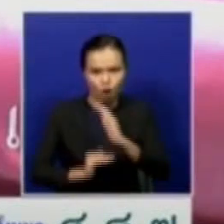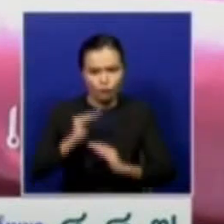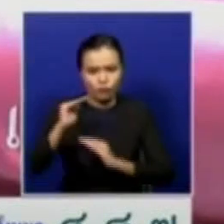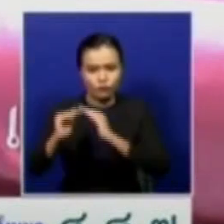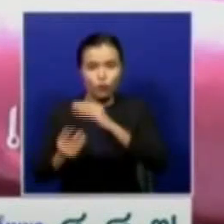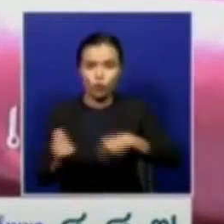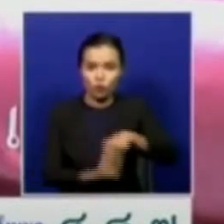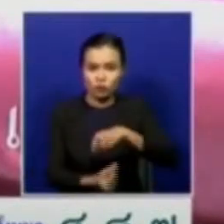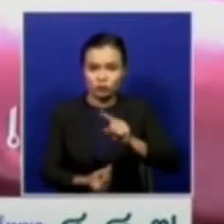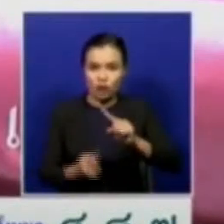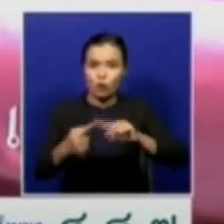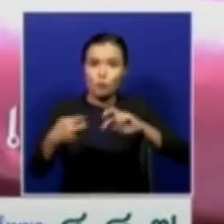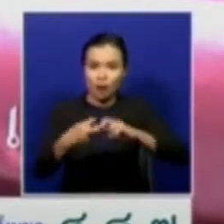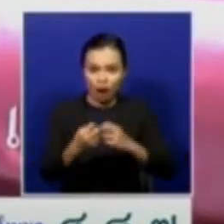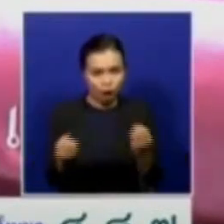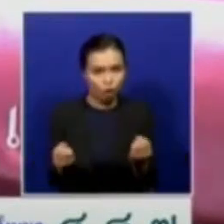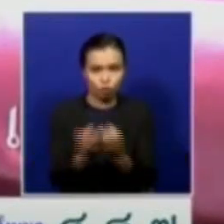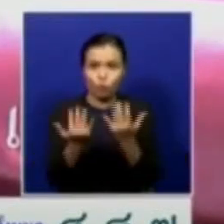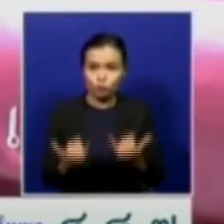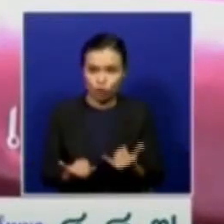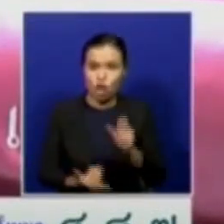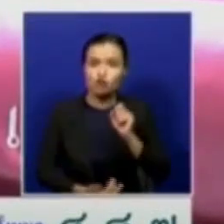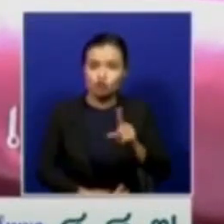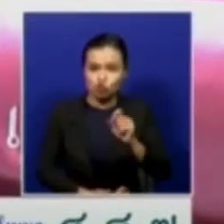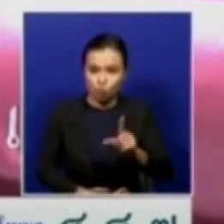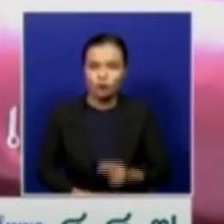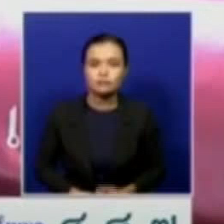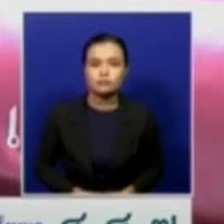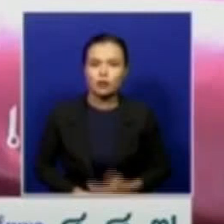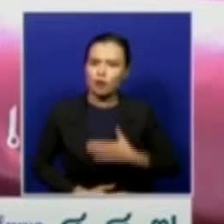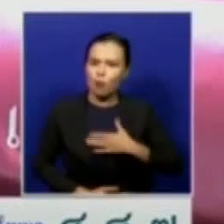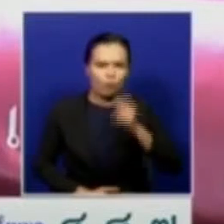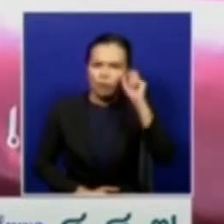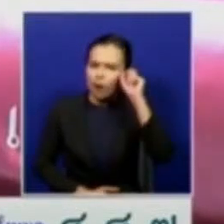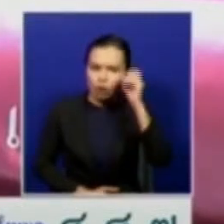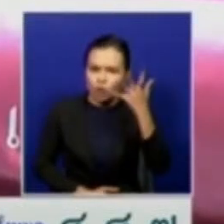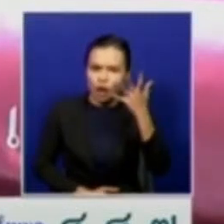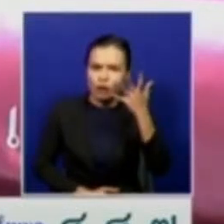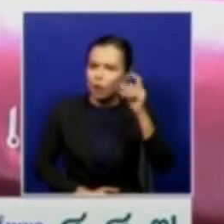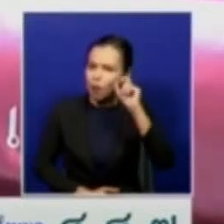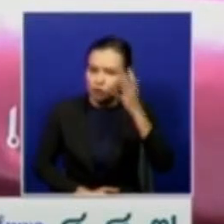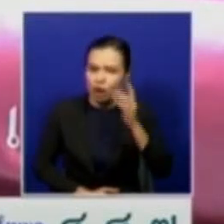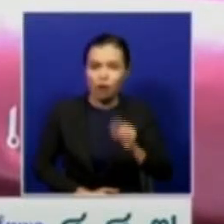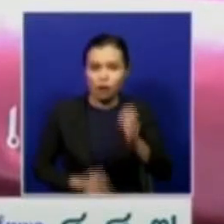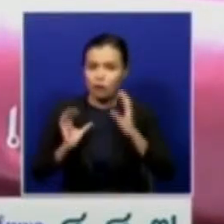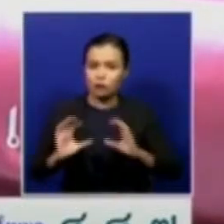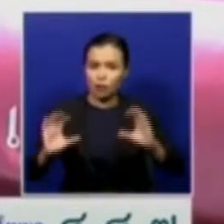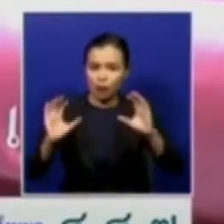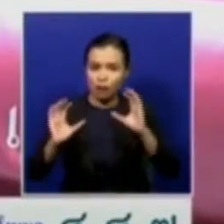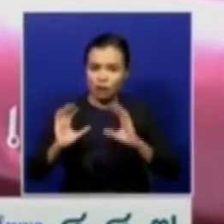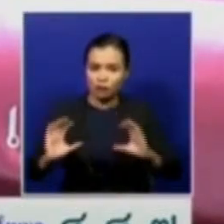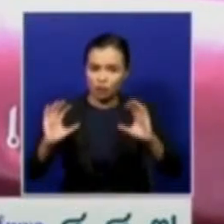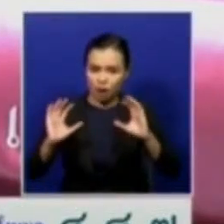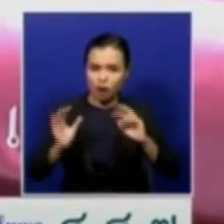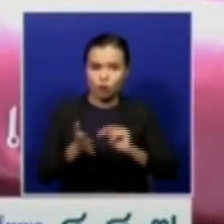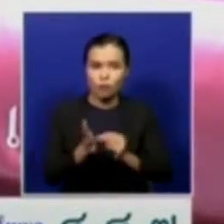จที่รับความเสียหายมากที่สุดโดยด่วนครับผมไม่เข้าใจจริงๆครับรัฐบาลเองก็ยังคงประกาศพ.ร.ก.ฉุกเฉิน